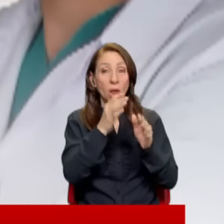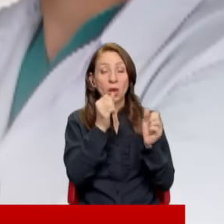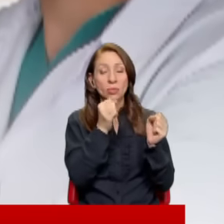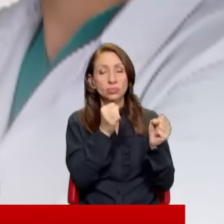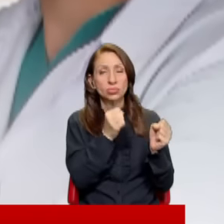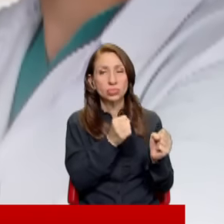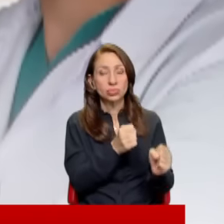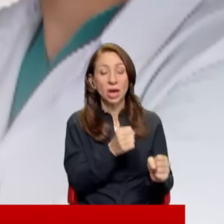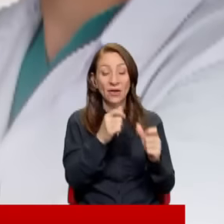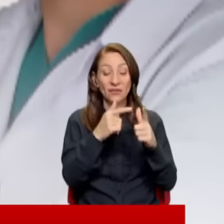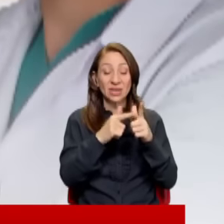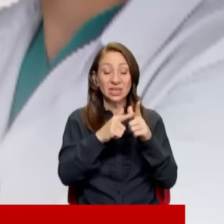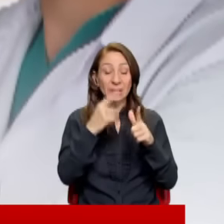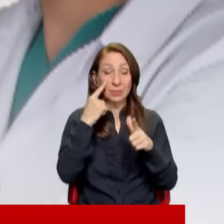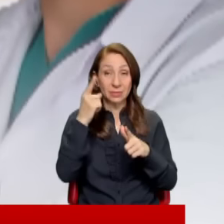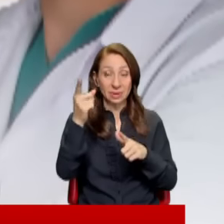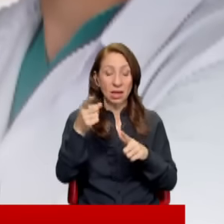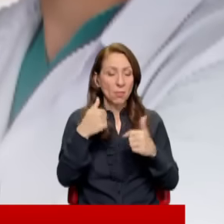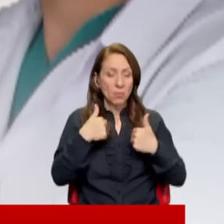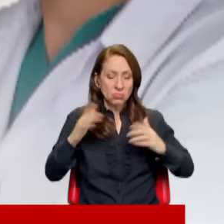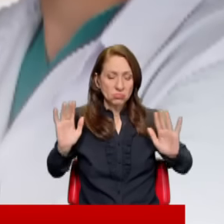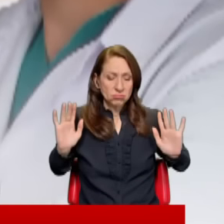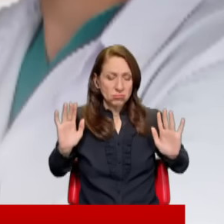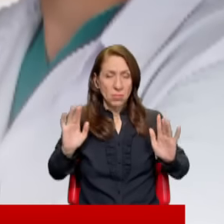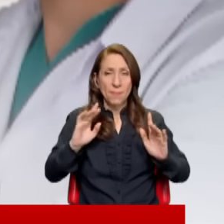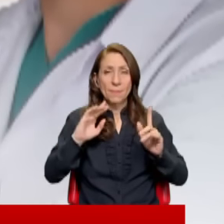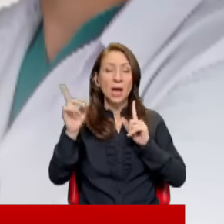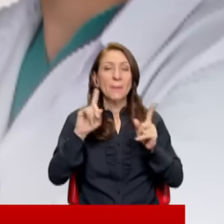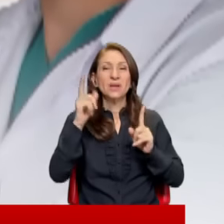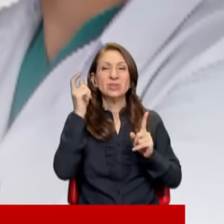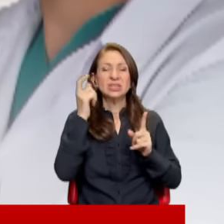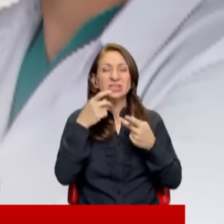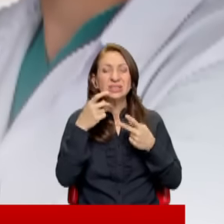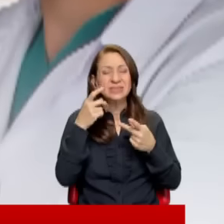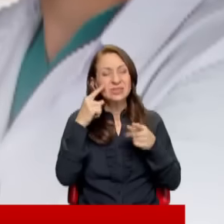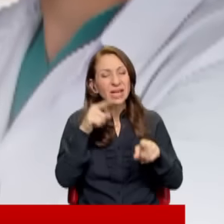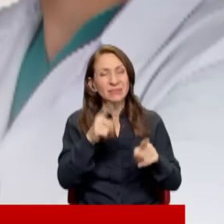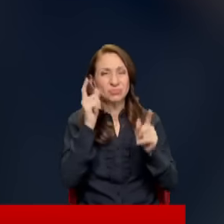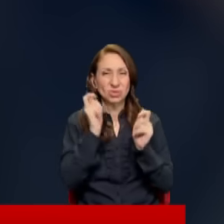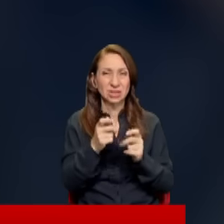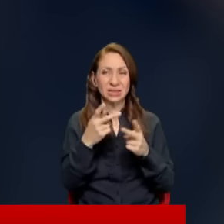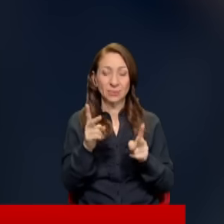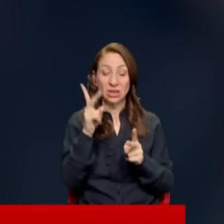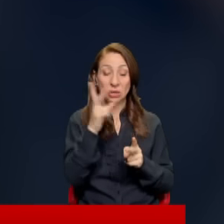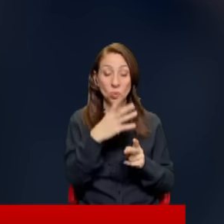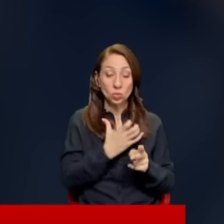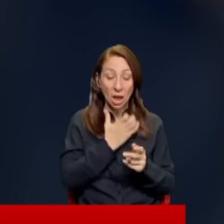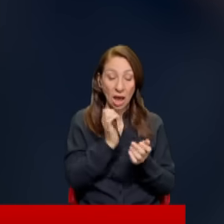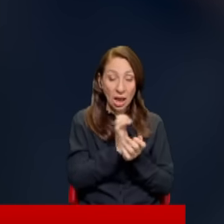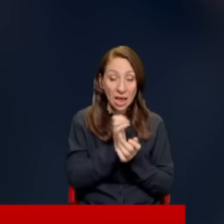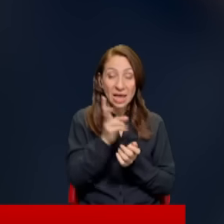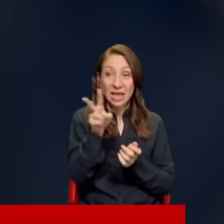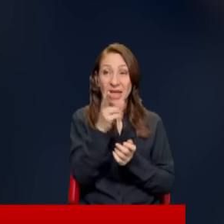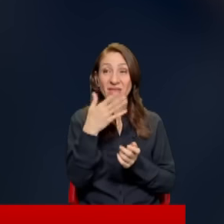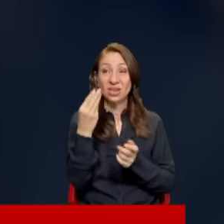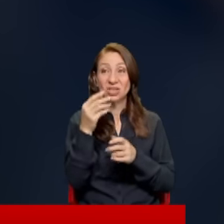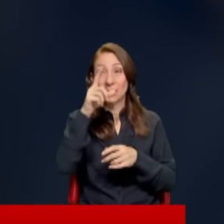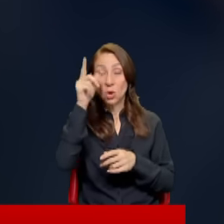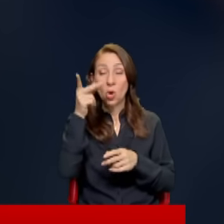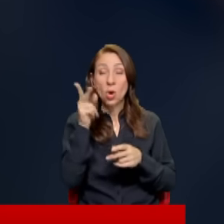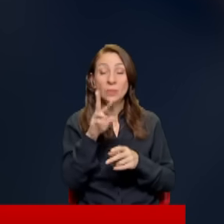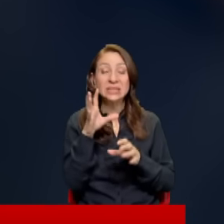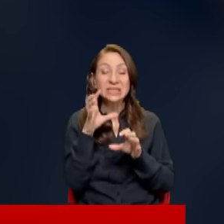kalıyorlar Fatih a idd reddedip adli kontrol şartıyla serbest kaldı iki acılı aile iki genç hemşirenin ölümündeki